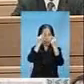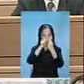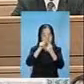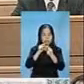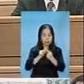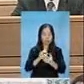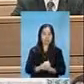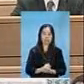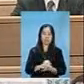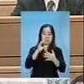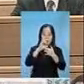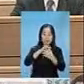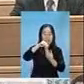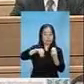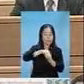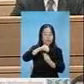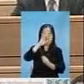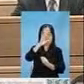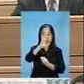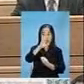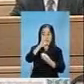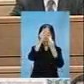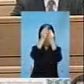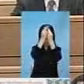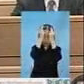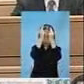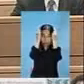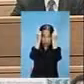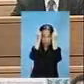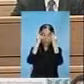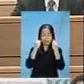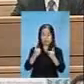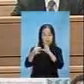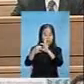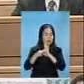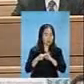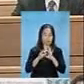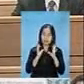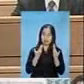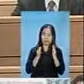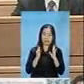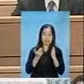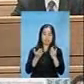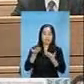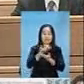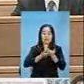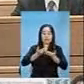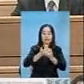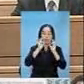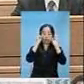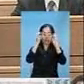ดีนักธุรกิจชาวซาอุดิอาระเบียนั้นไม่ได้เกี่ยวข้องในการอภิปรายเกี่ยวกับรัฐ